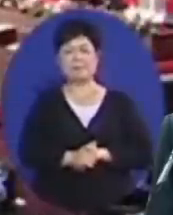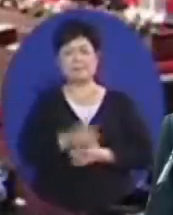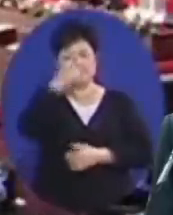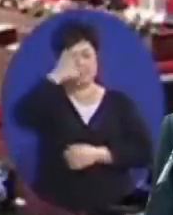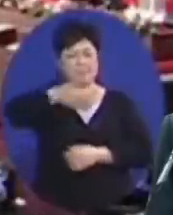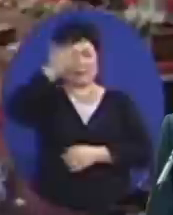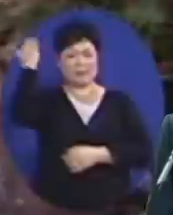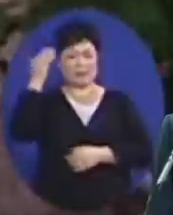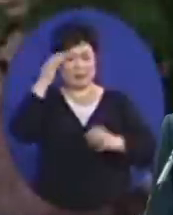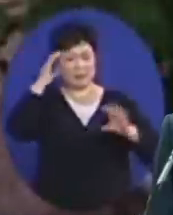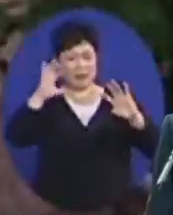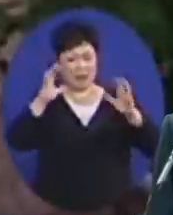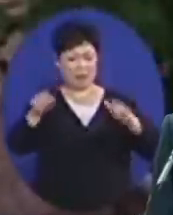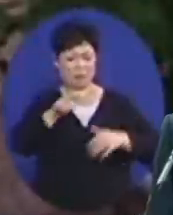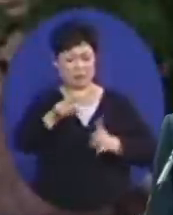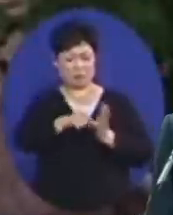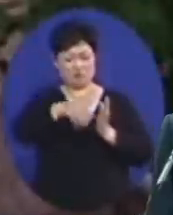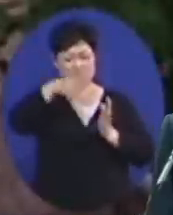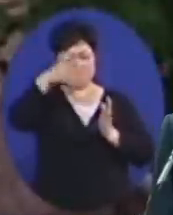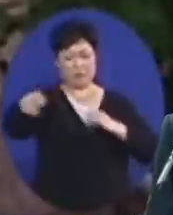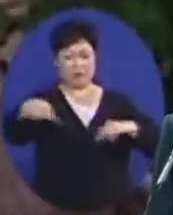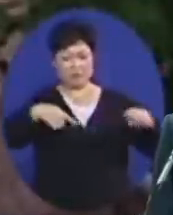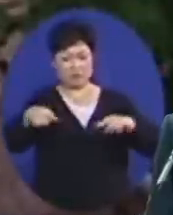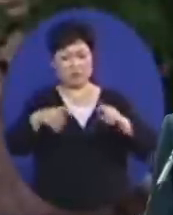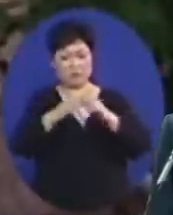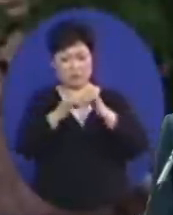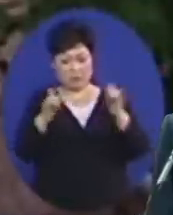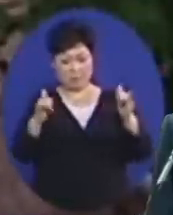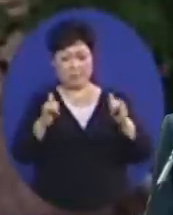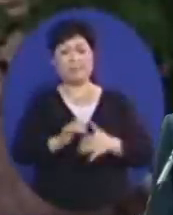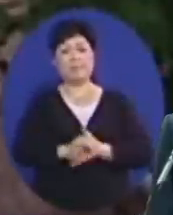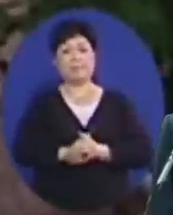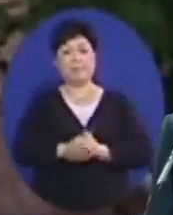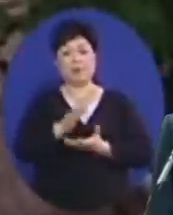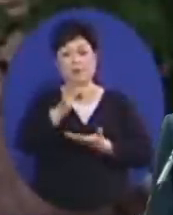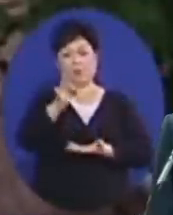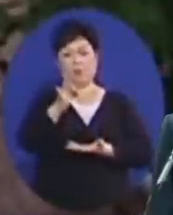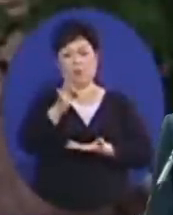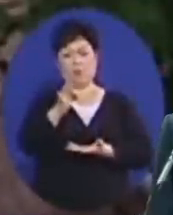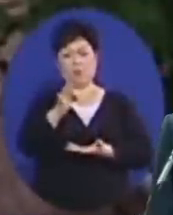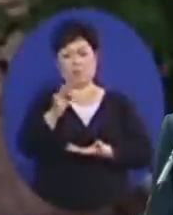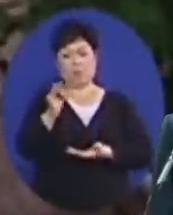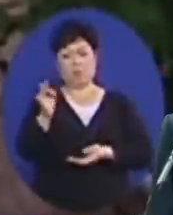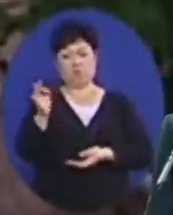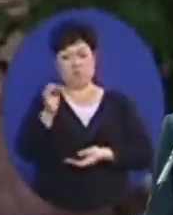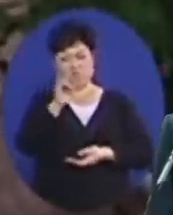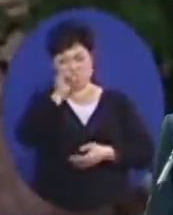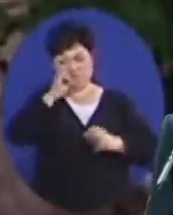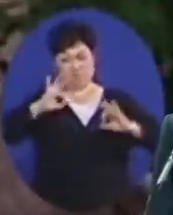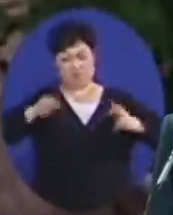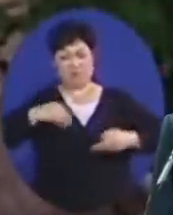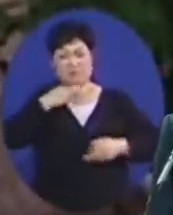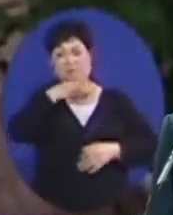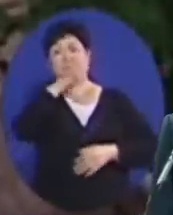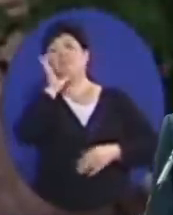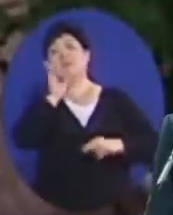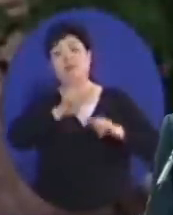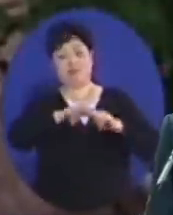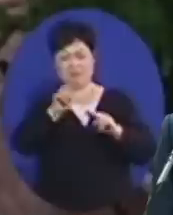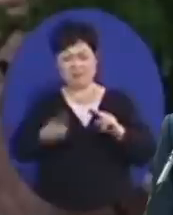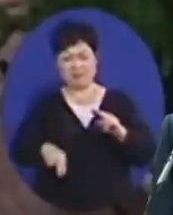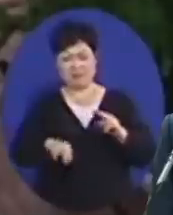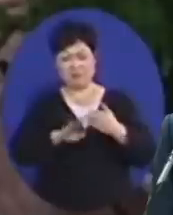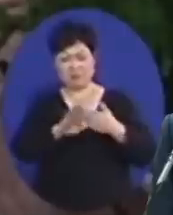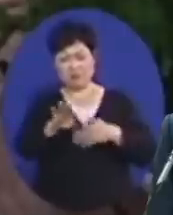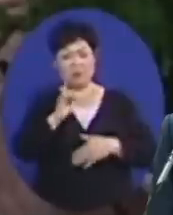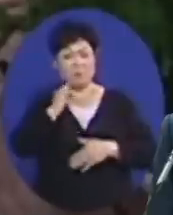옛날에 우리 한국에서 유명한 정치인이요 돈 많던 부자인데 나이 많아서 은퇴하고 난 다음에